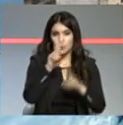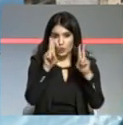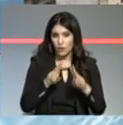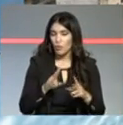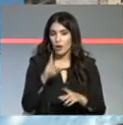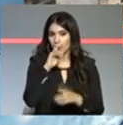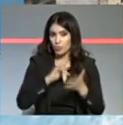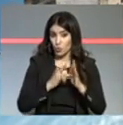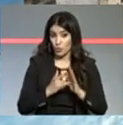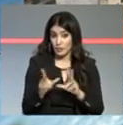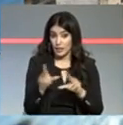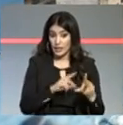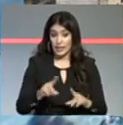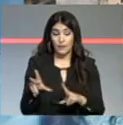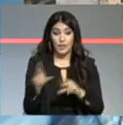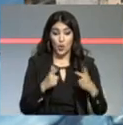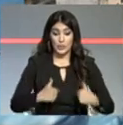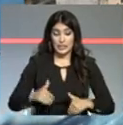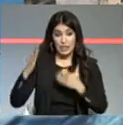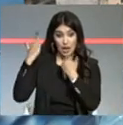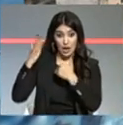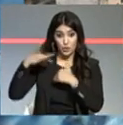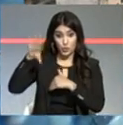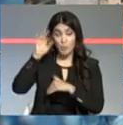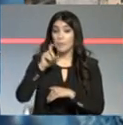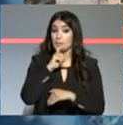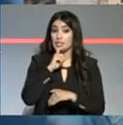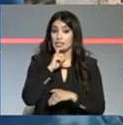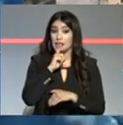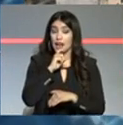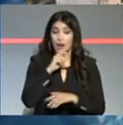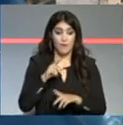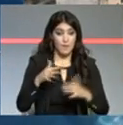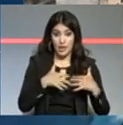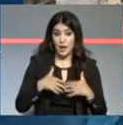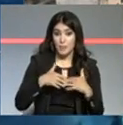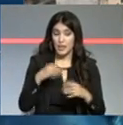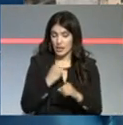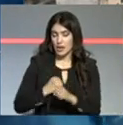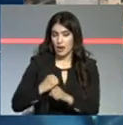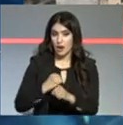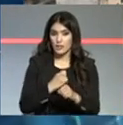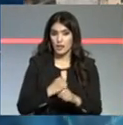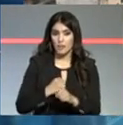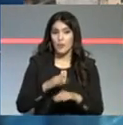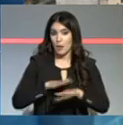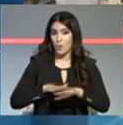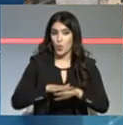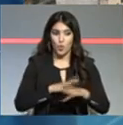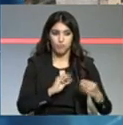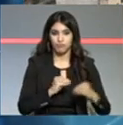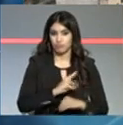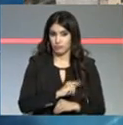اه اه السيد وزير الشؤون الخارجيه في الوقت ل اه ال العمل في هذا الاطار وكذلك